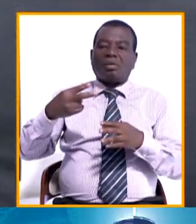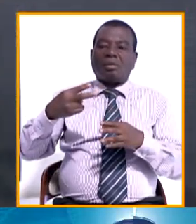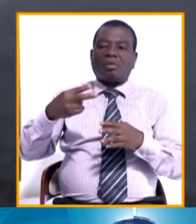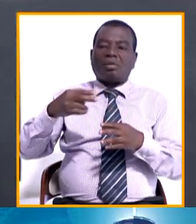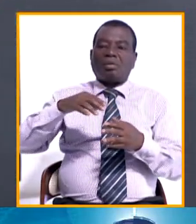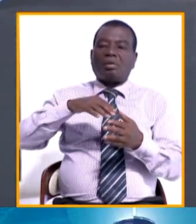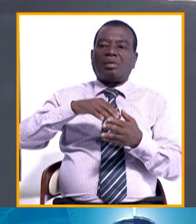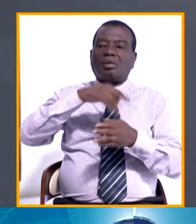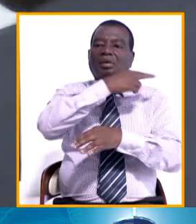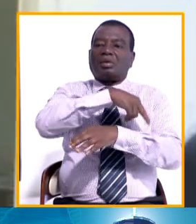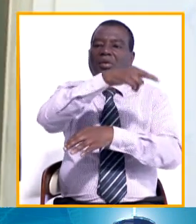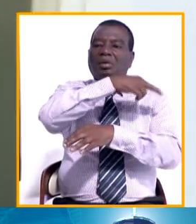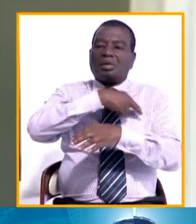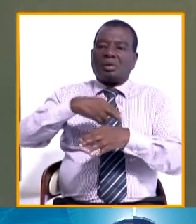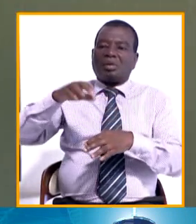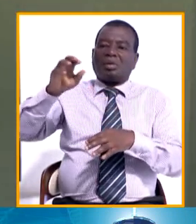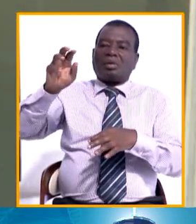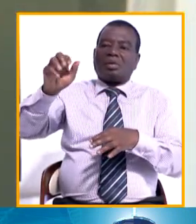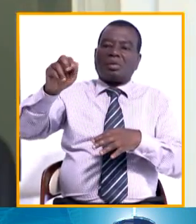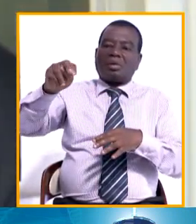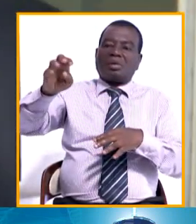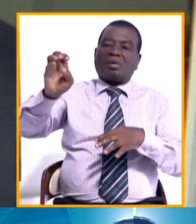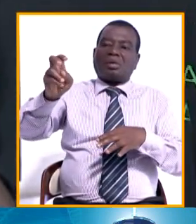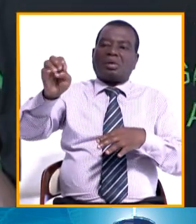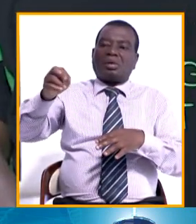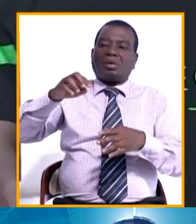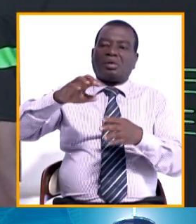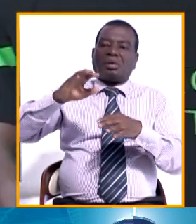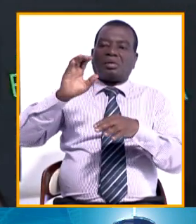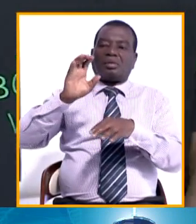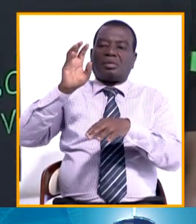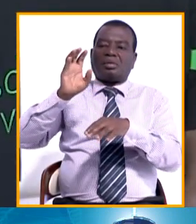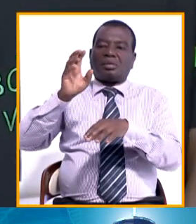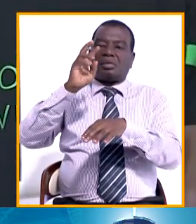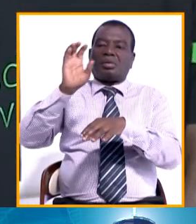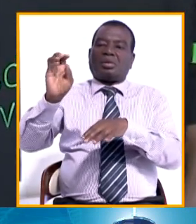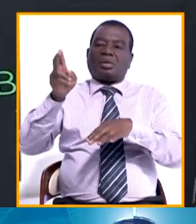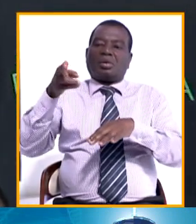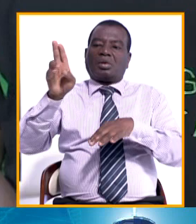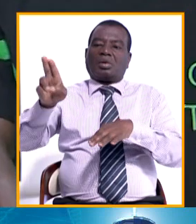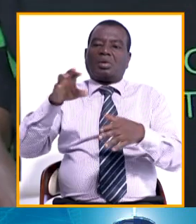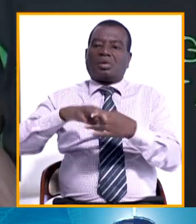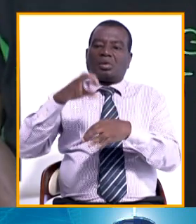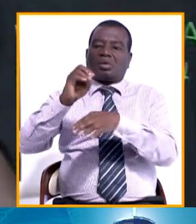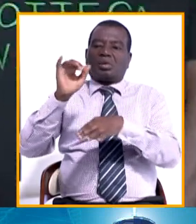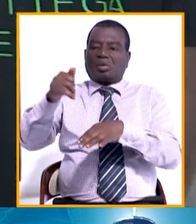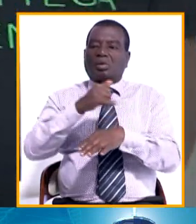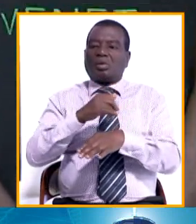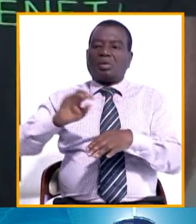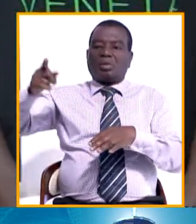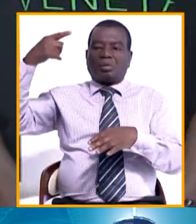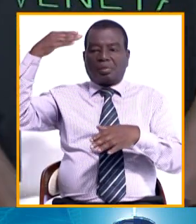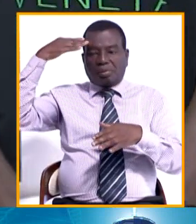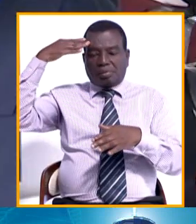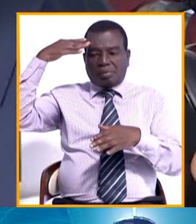le centre d'enrôlement CMU du CHU de Cocody. Patrick Hachi s'y est ensuite rendu pour une visite, à l'issue